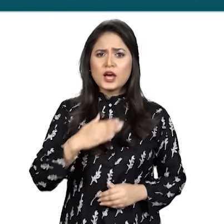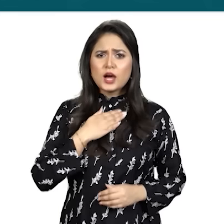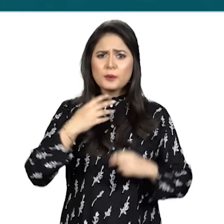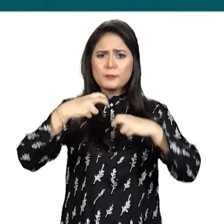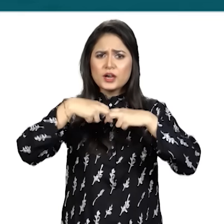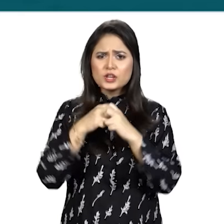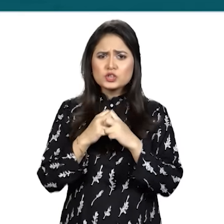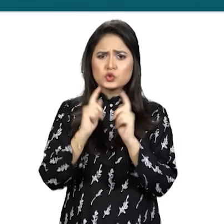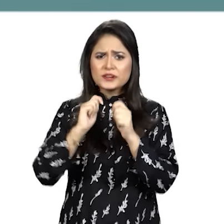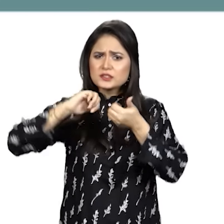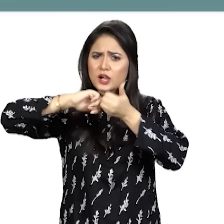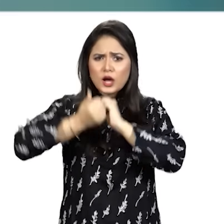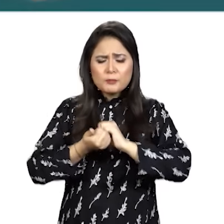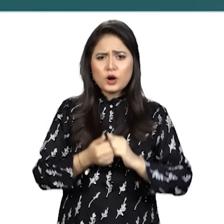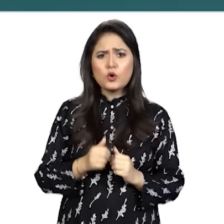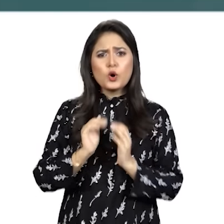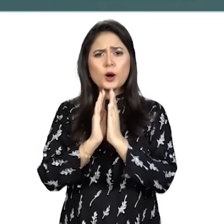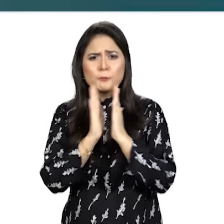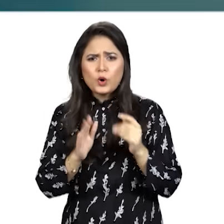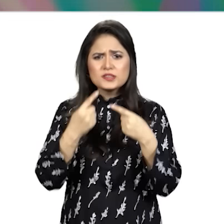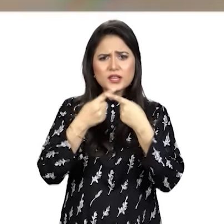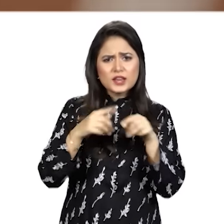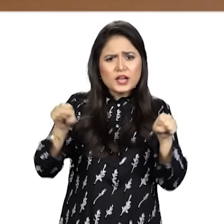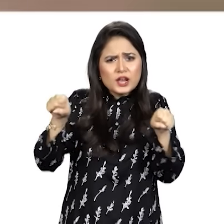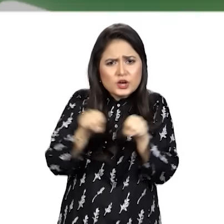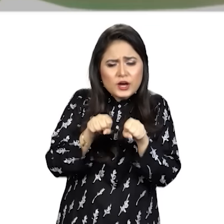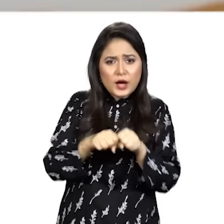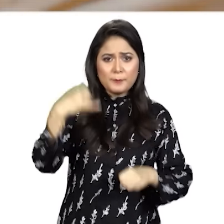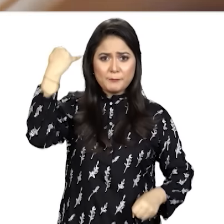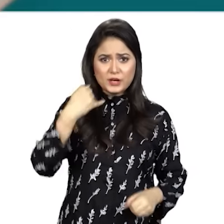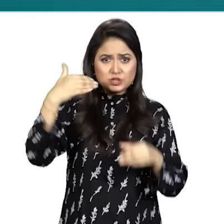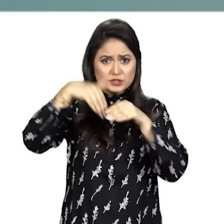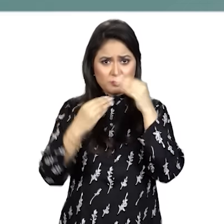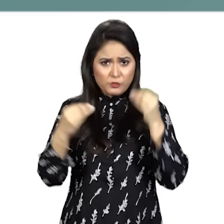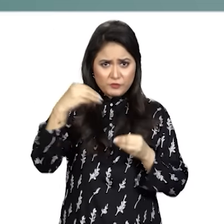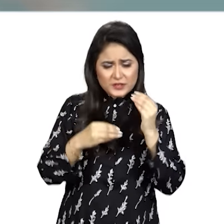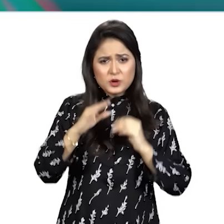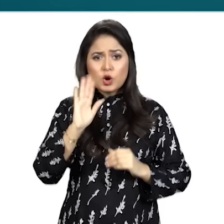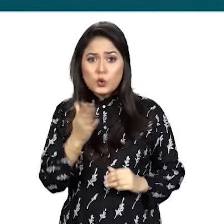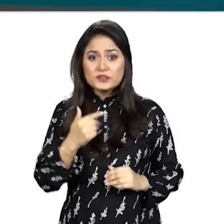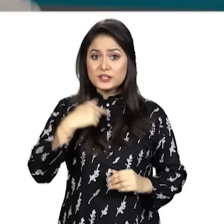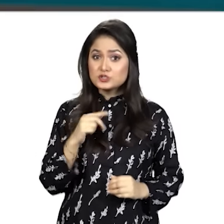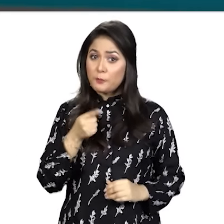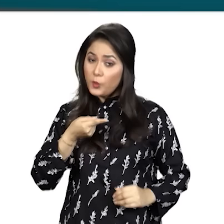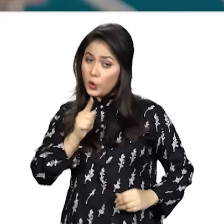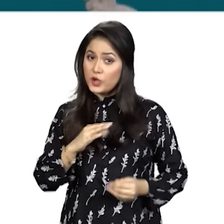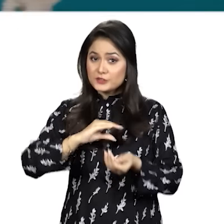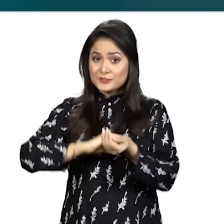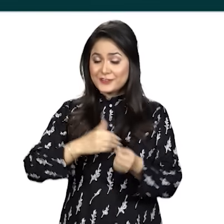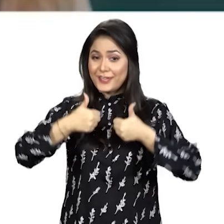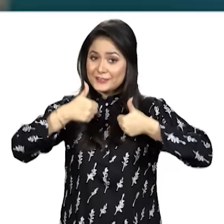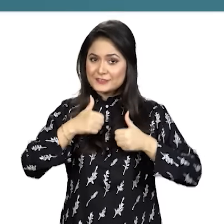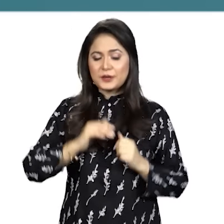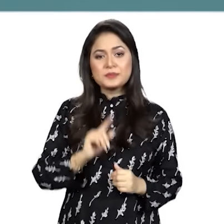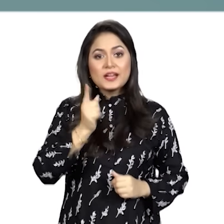हमारे जॉइंट्स किस तरह काम करते हैं? मुख्तलिफ किस्म के जोड़ हमारे जिस्म को मुतहरिक रखते हैं, लेकिन उसी सूरत में जब ये खुद सेहतमंद हो।